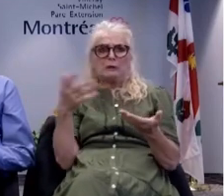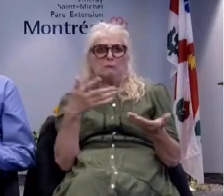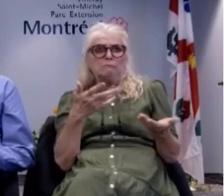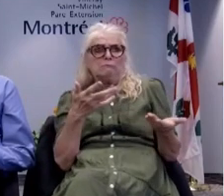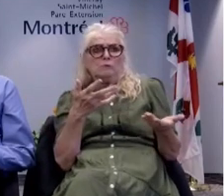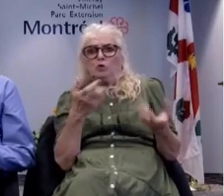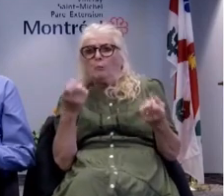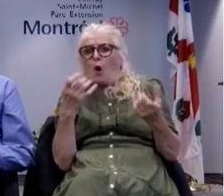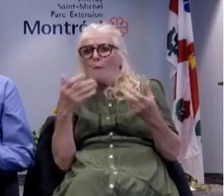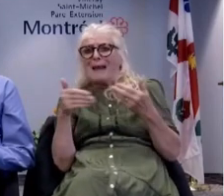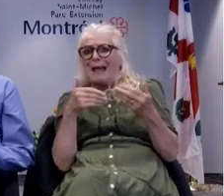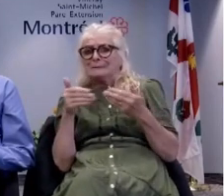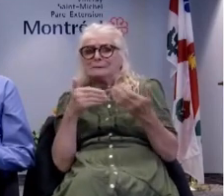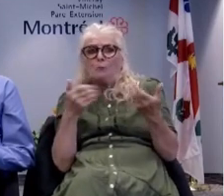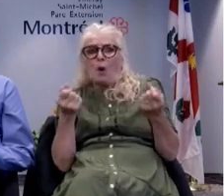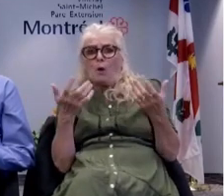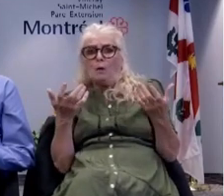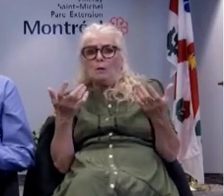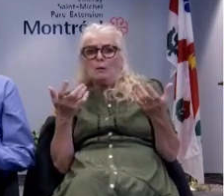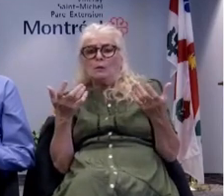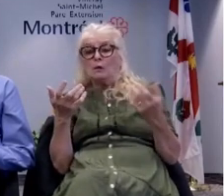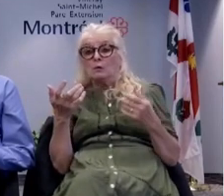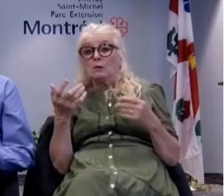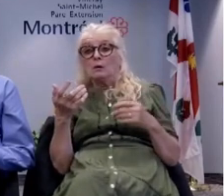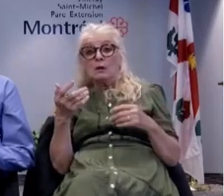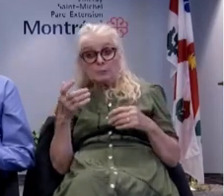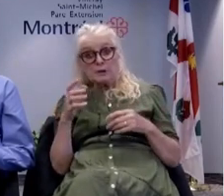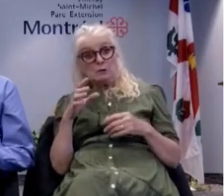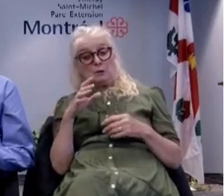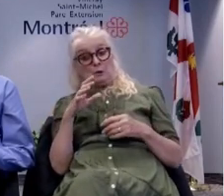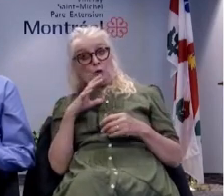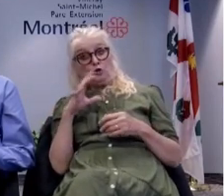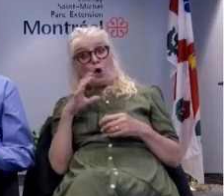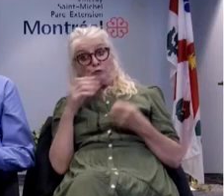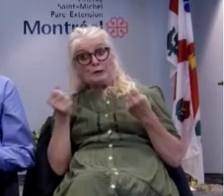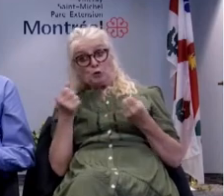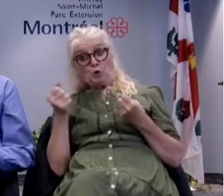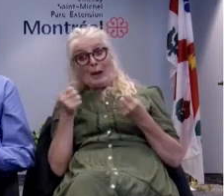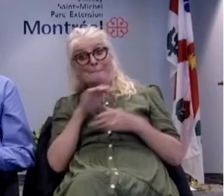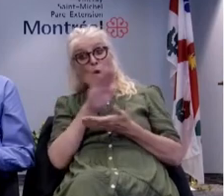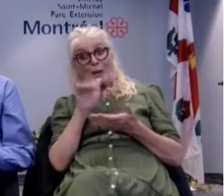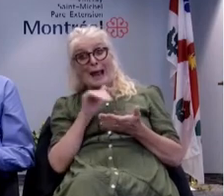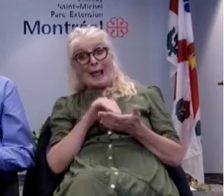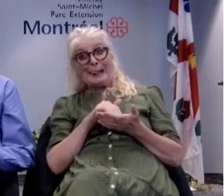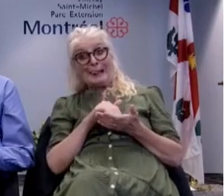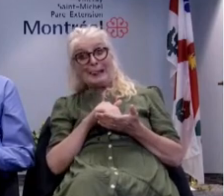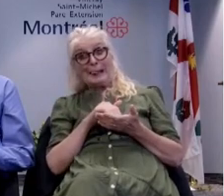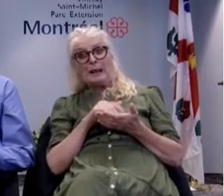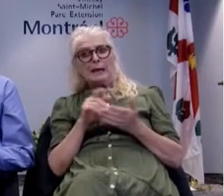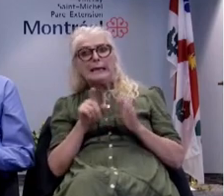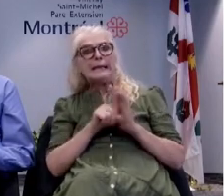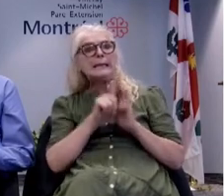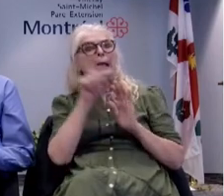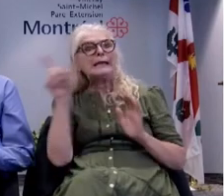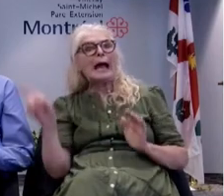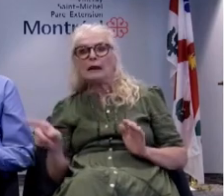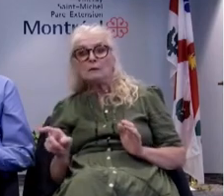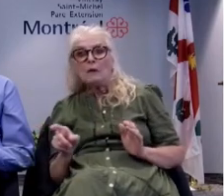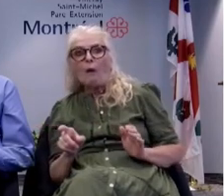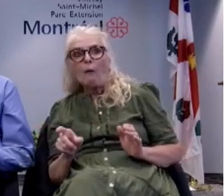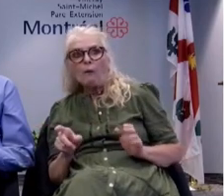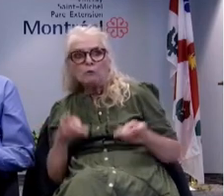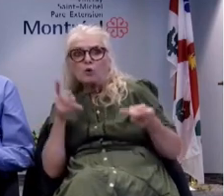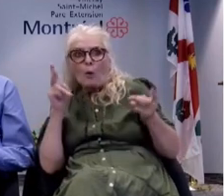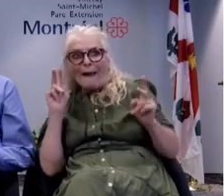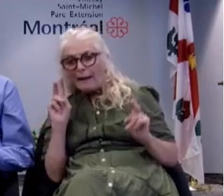Il n'y a pas de place. Et à ma connaissance, posséder une voiture à Montréal, ce n'est pas illégal. Vous avez ce raison. N'est